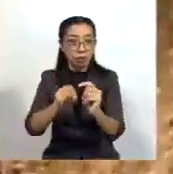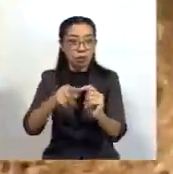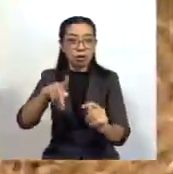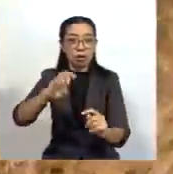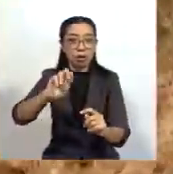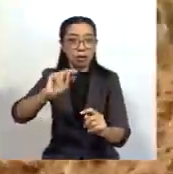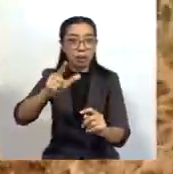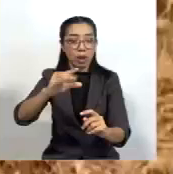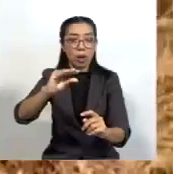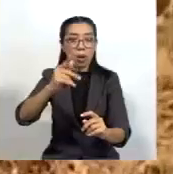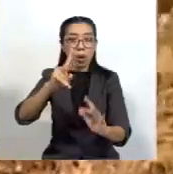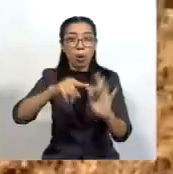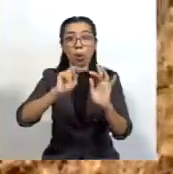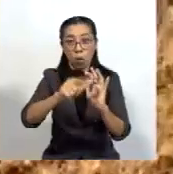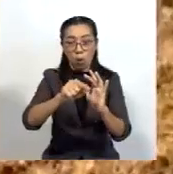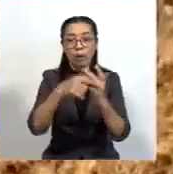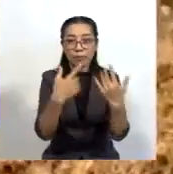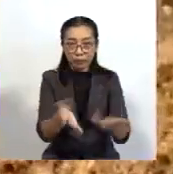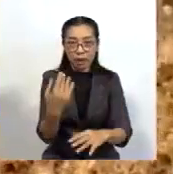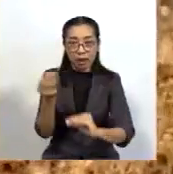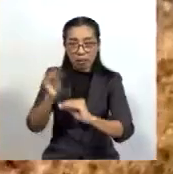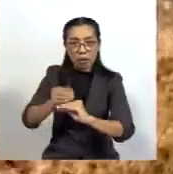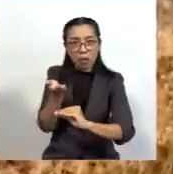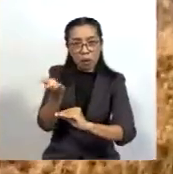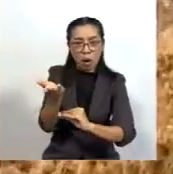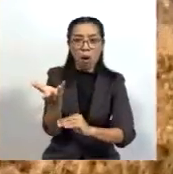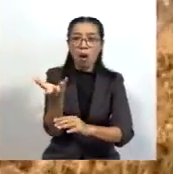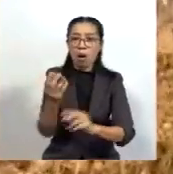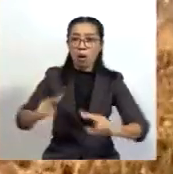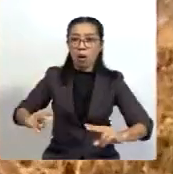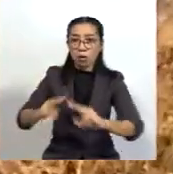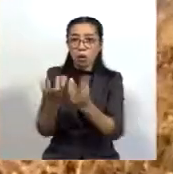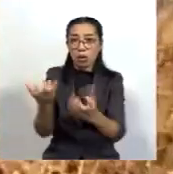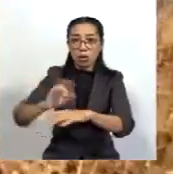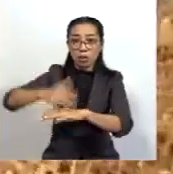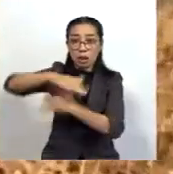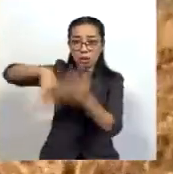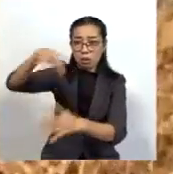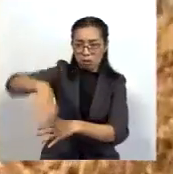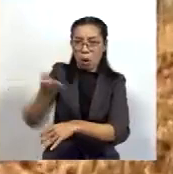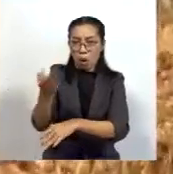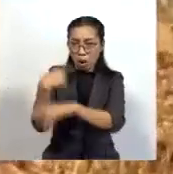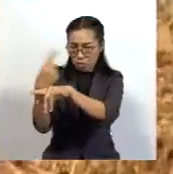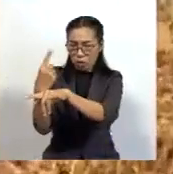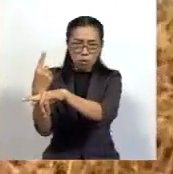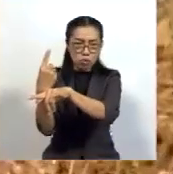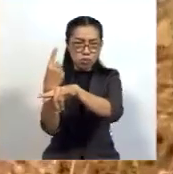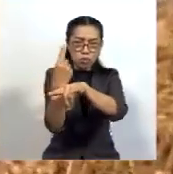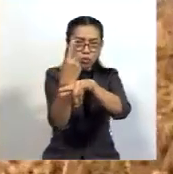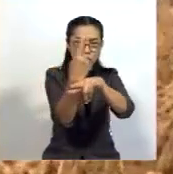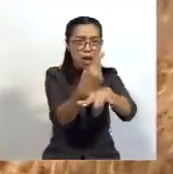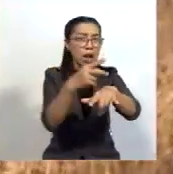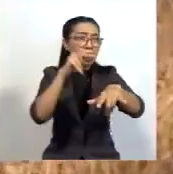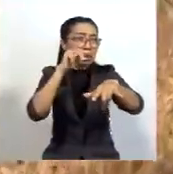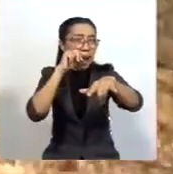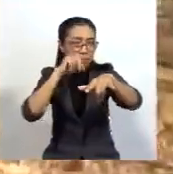ได้ประสานขอสนับสนุนเฮลิคอปเตอร์จากกระทรวงทรัพยากรธรรมชาติและสิ่งแวดล้อมเข้าไปช่วยบินดับไฟบริเวณ